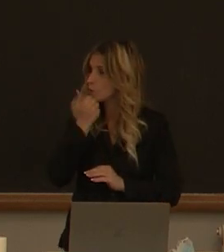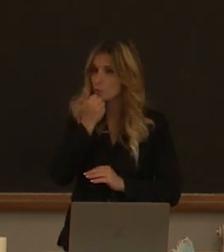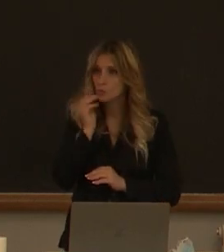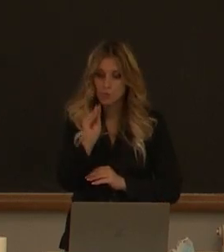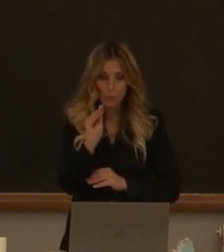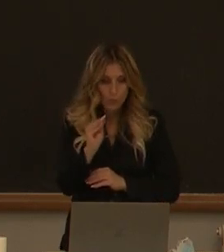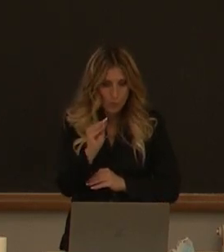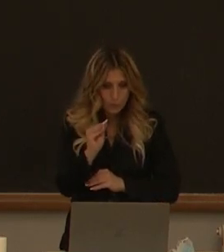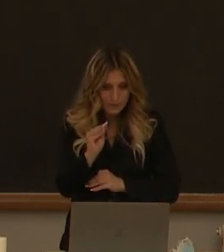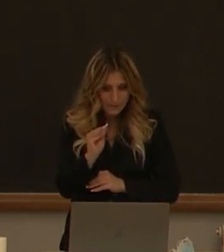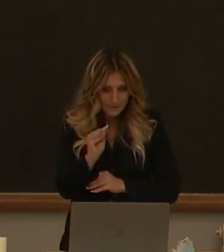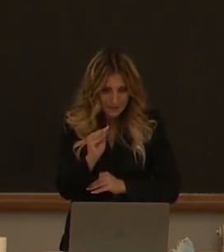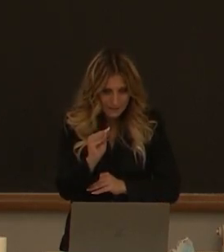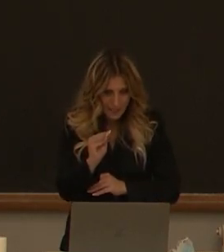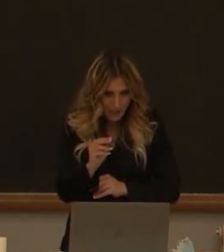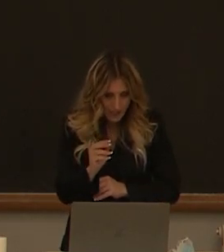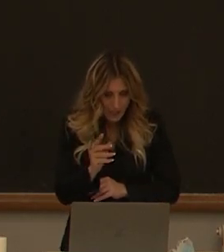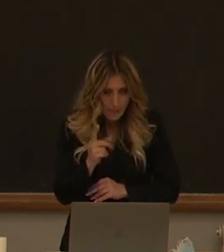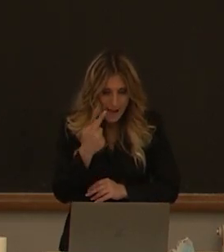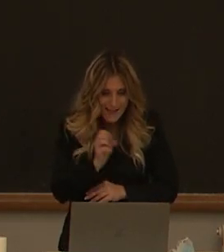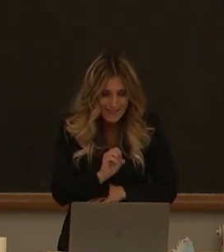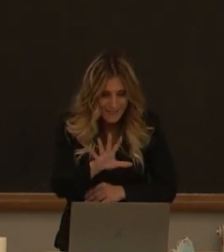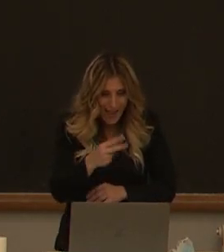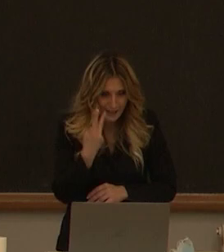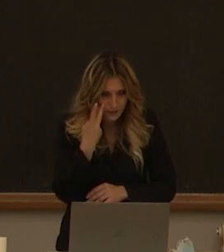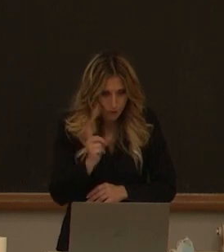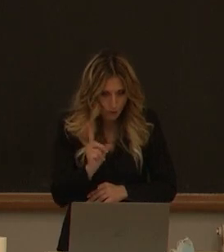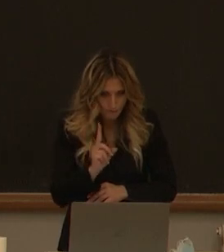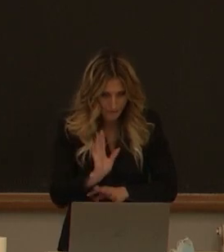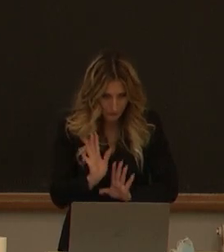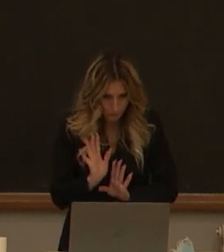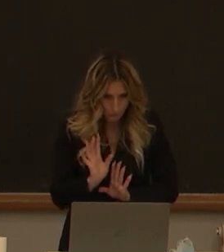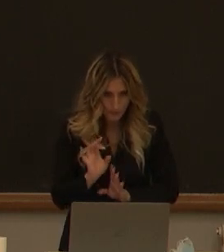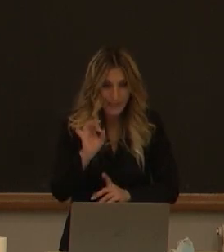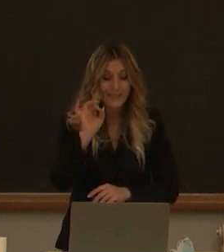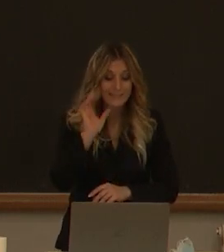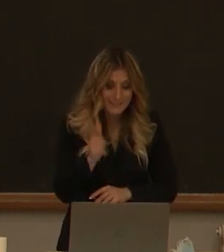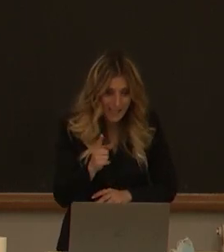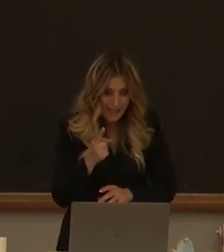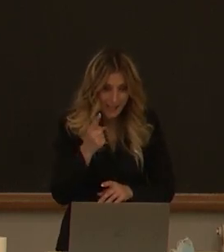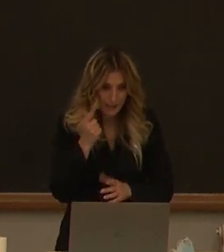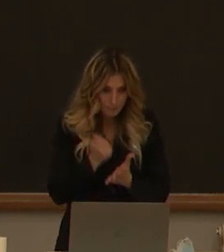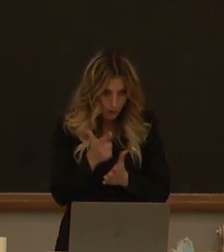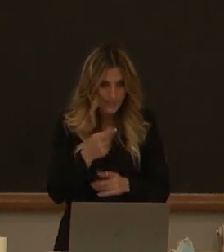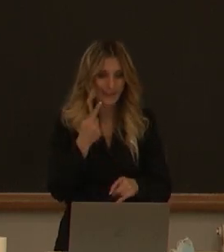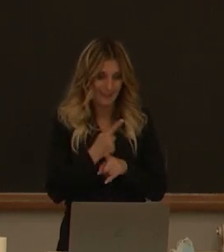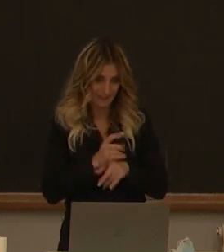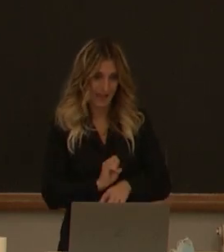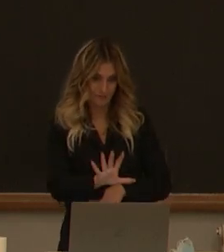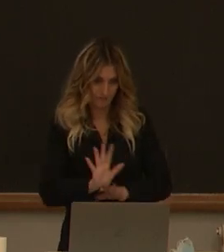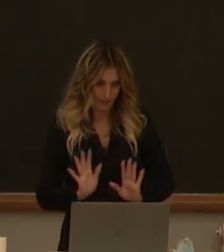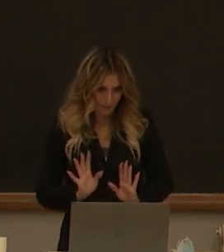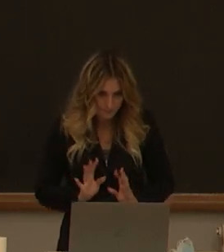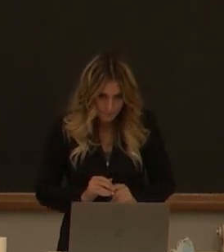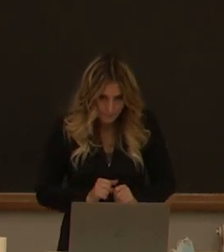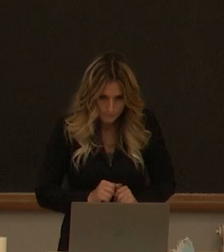non vediamo le slide, se erano necessarie le deve rilanciare. Sì, allora riproviamo a rilanciare. Sì, perfetto,